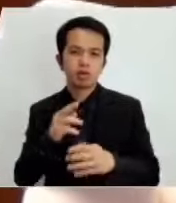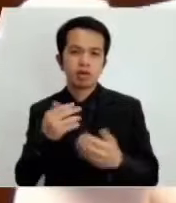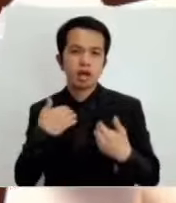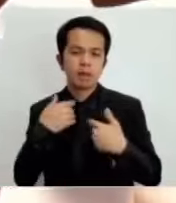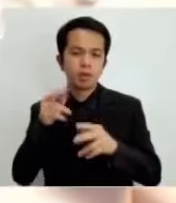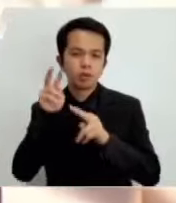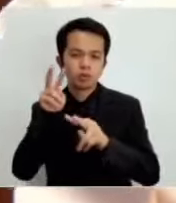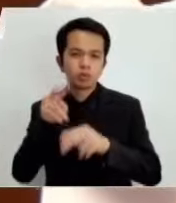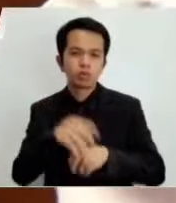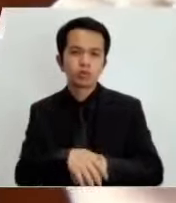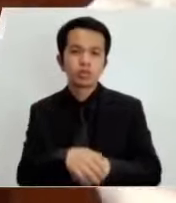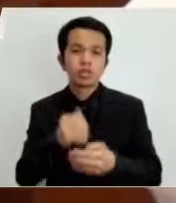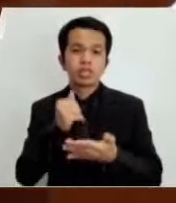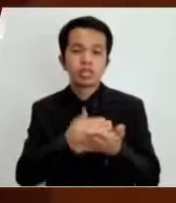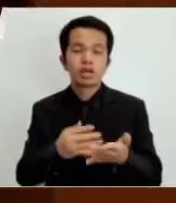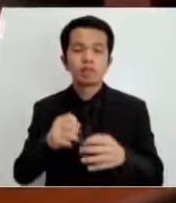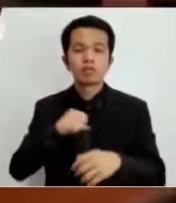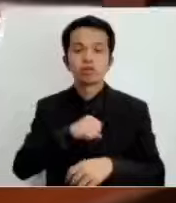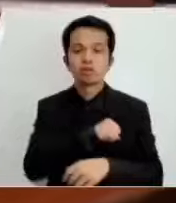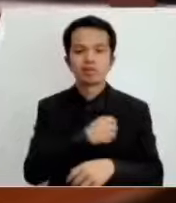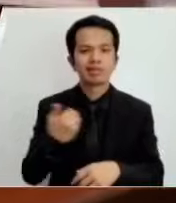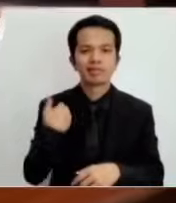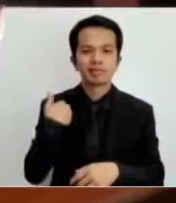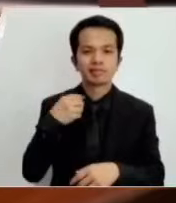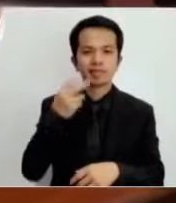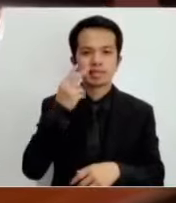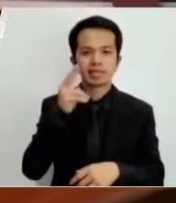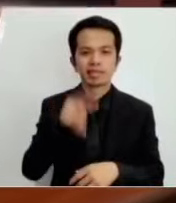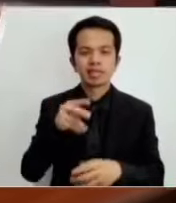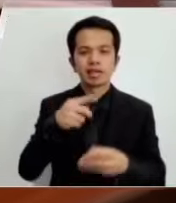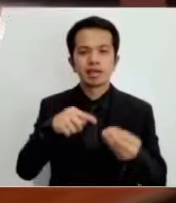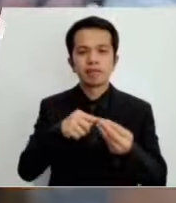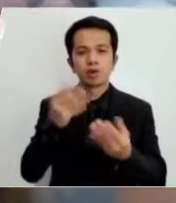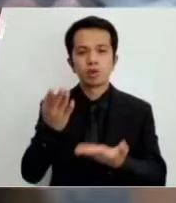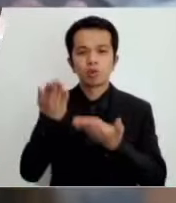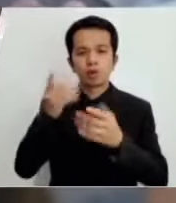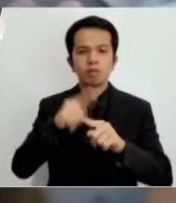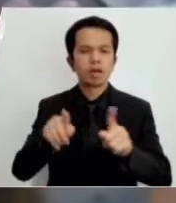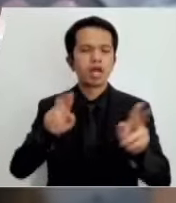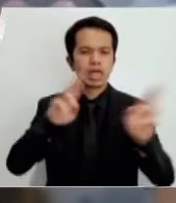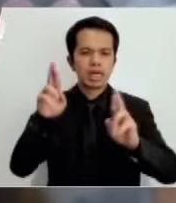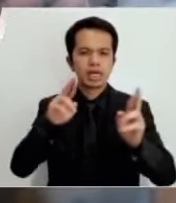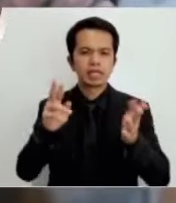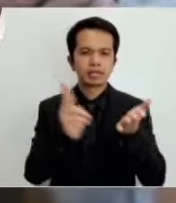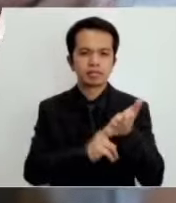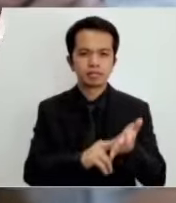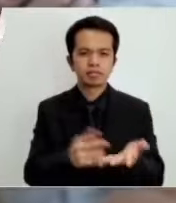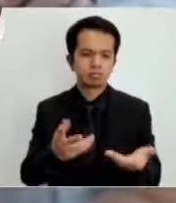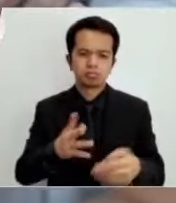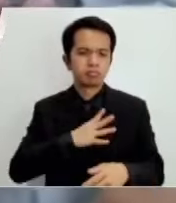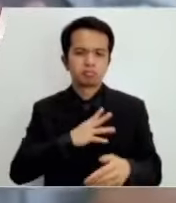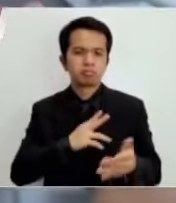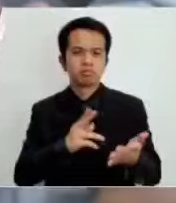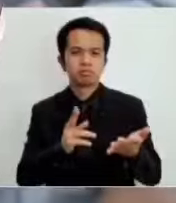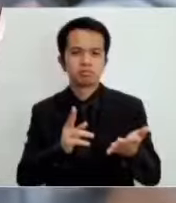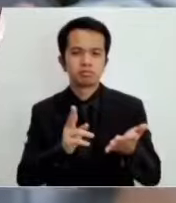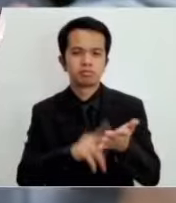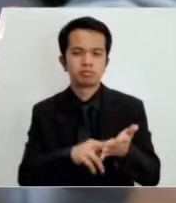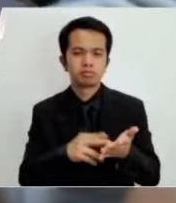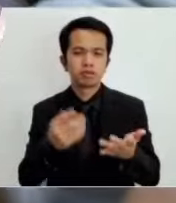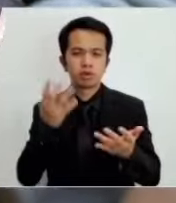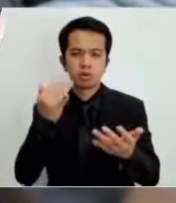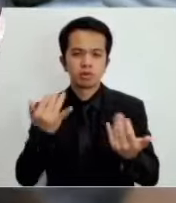mga senador na hindi pa nakikita ni anino ng resolusyon pero handang pumirma. Of course, but I haven't received any copy